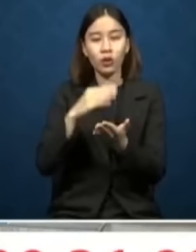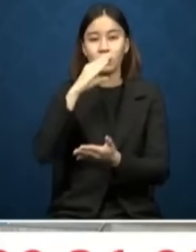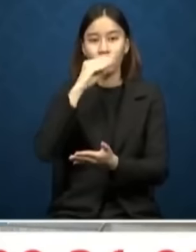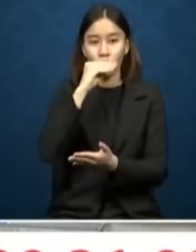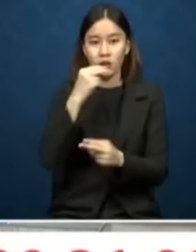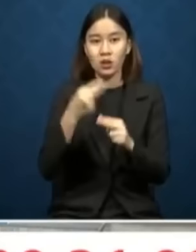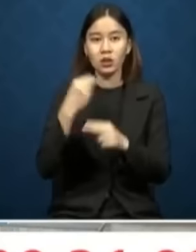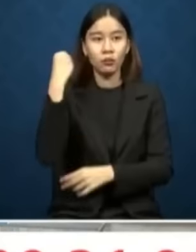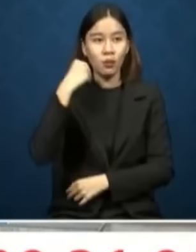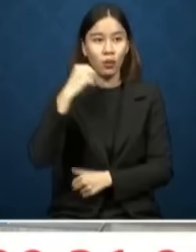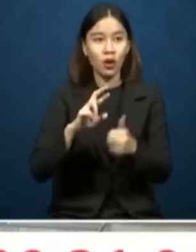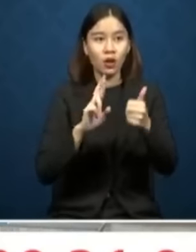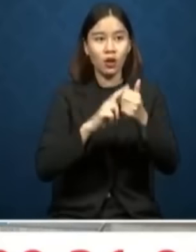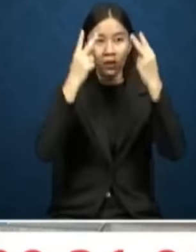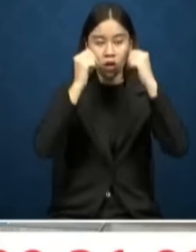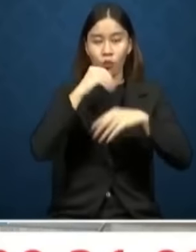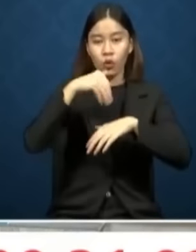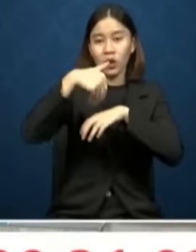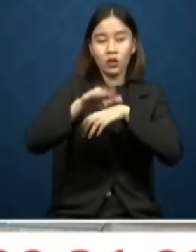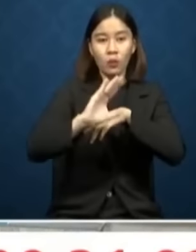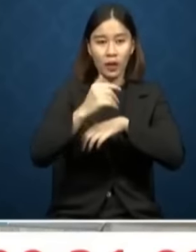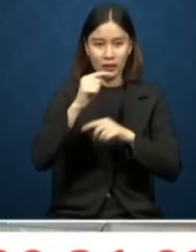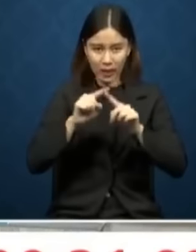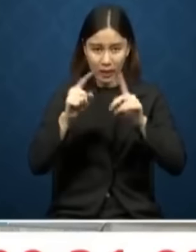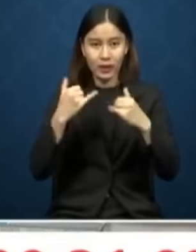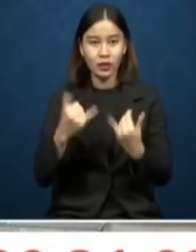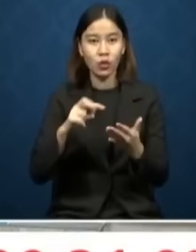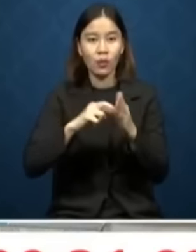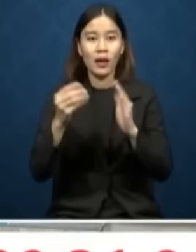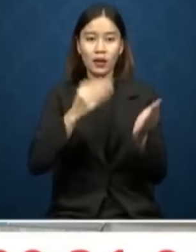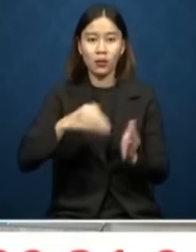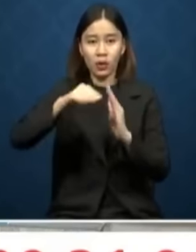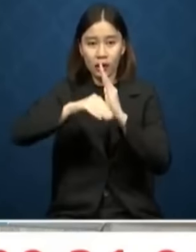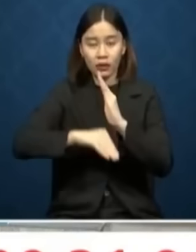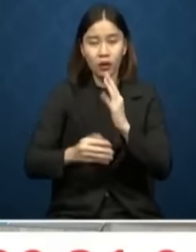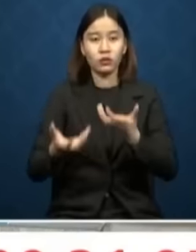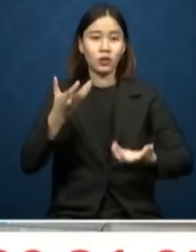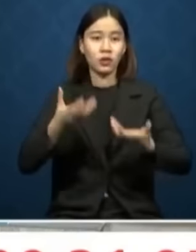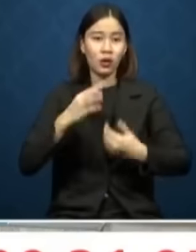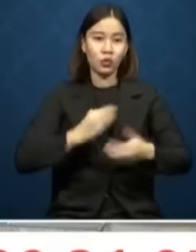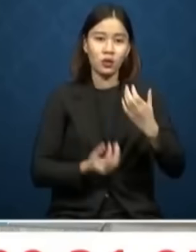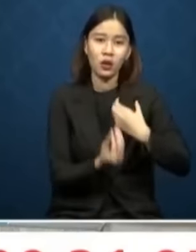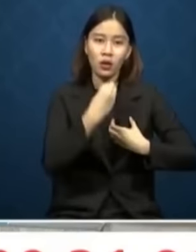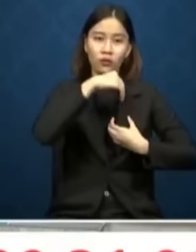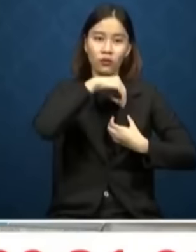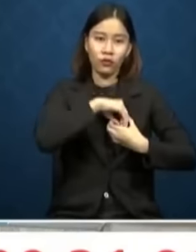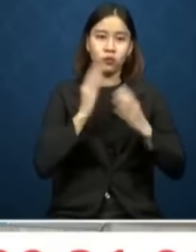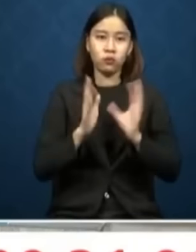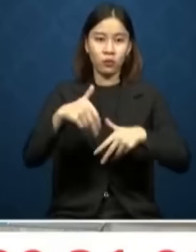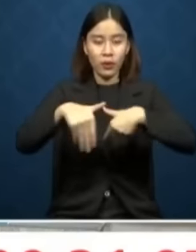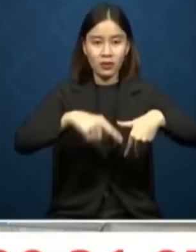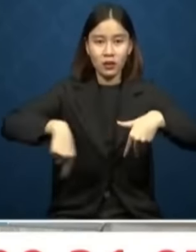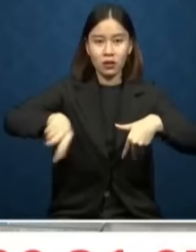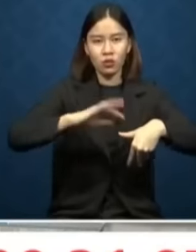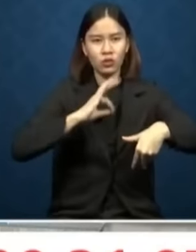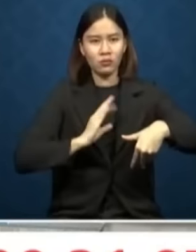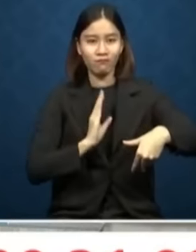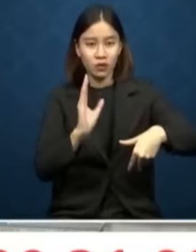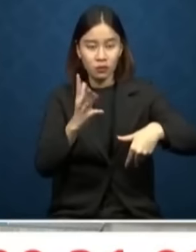แล้วก็ท่านรองนายกก็บอกอย่าไปพูดถึงคนนอกแต่มันต้องพูดเพราะนี่คือกระบวนการที่ทำที่มันเป็นความรู้สึกในใจของประชาชนมันรู้สึกว่ามันไม่ยุติธร